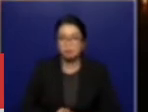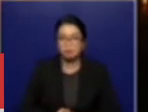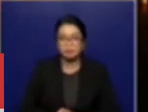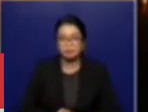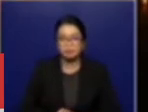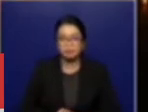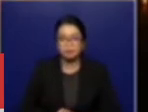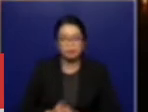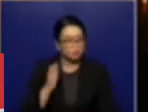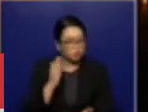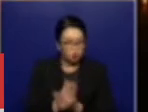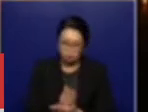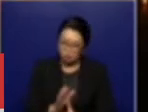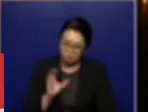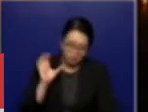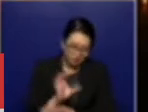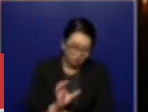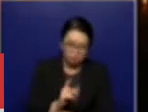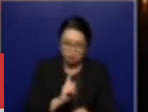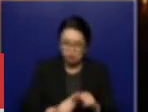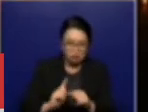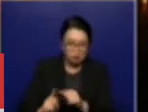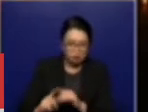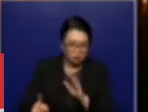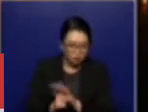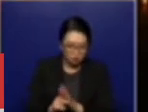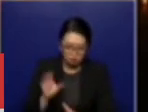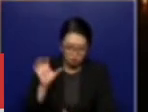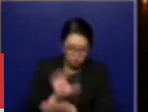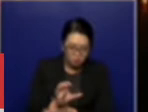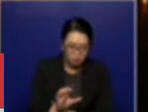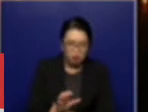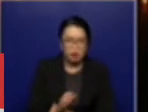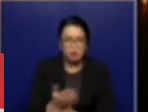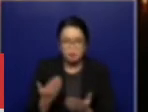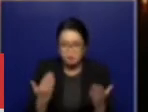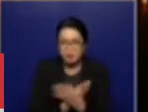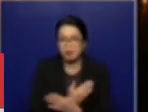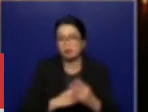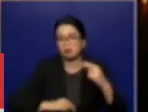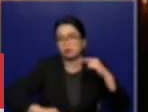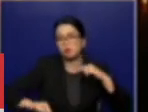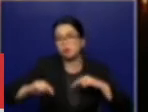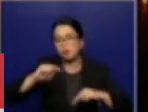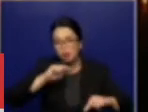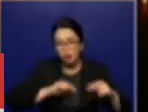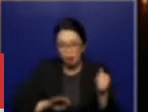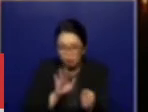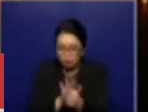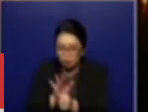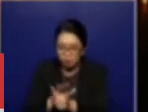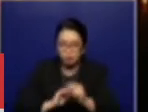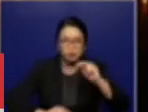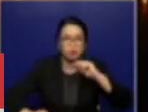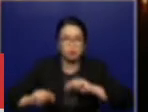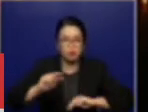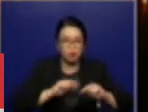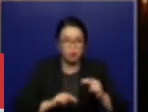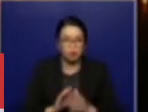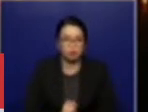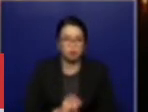หยุดคุกคามครับแต่เปลี่ยนเป็นคุ้มครองหยุดปิดหู